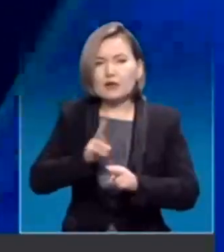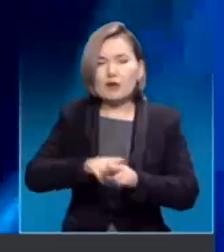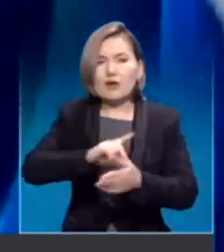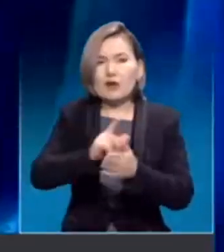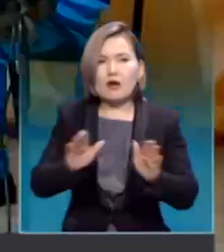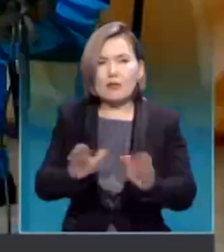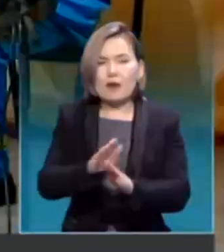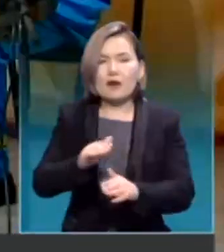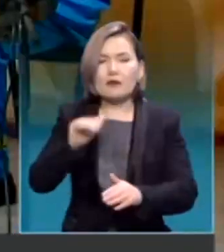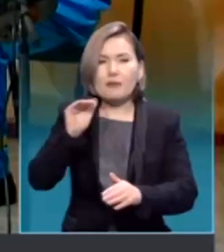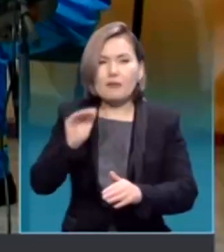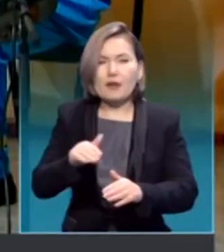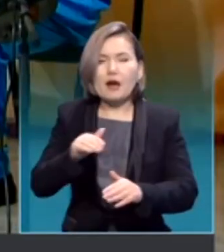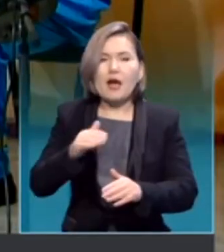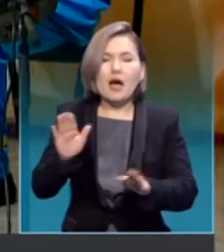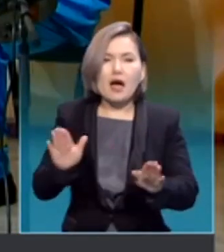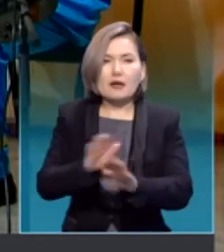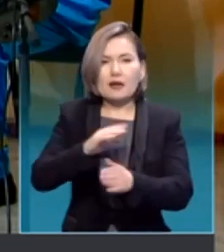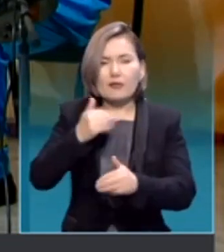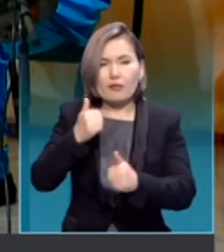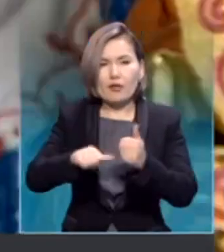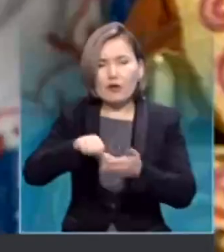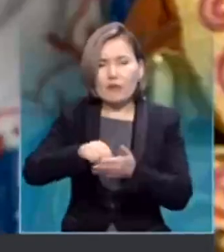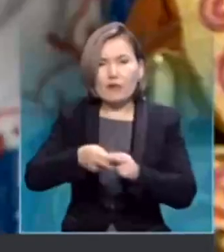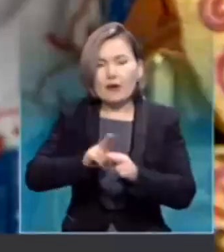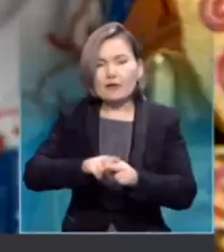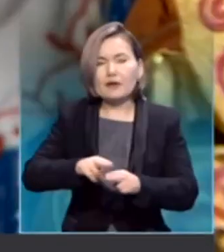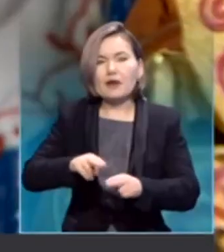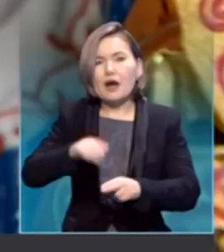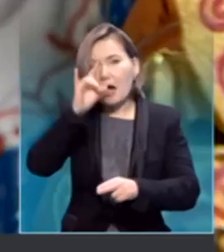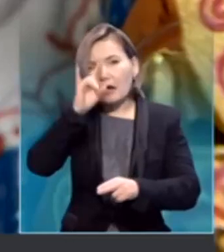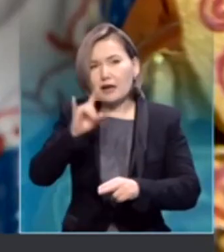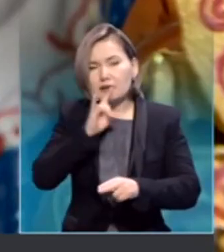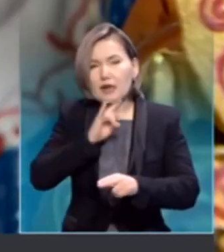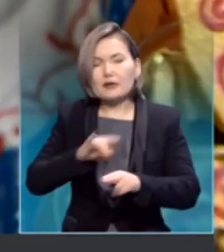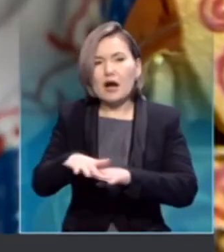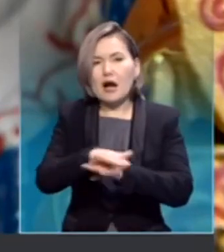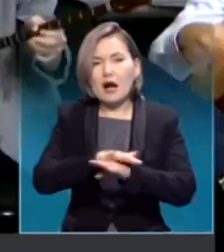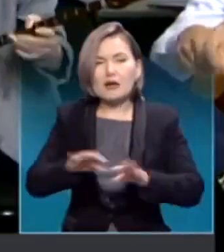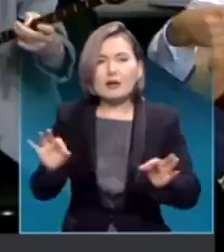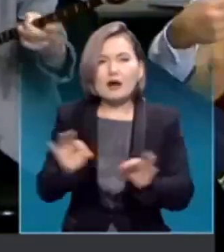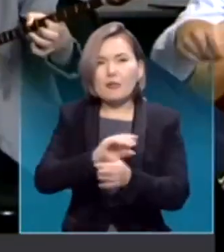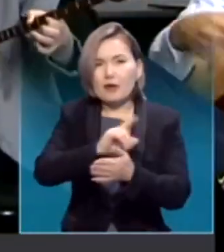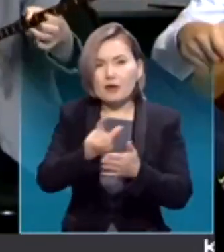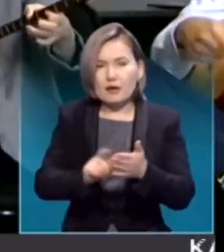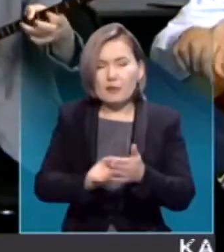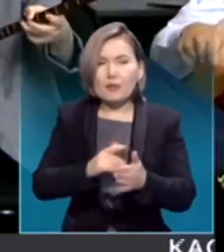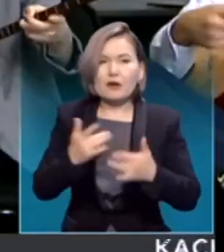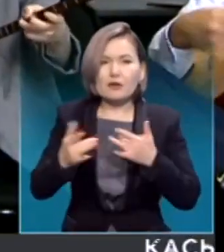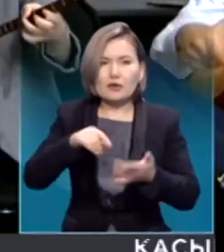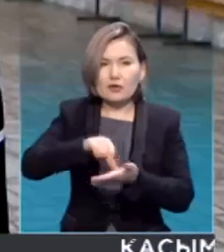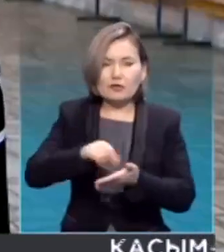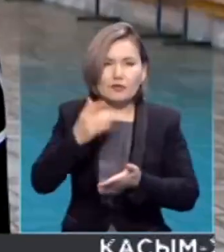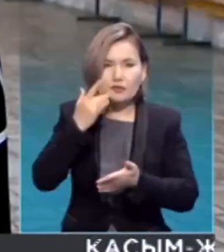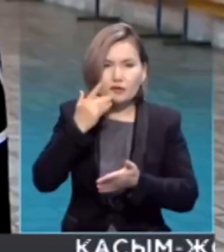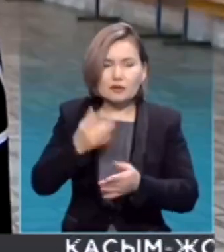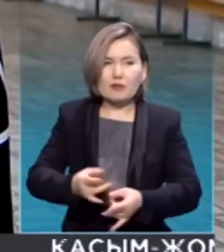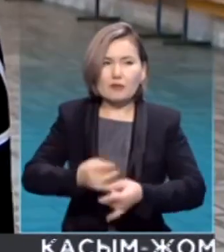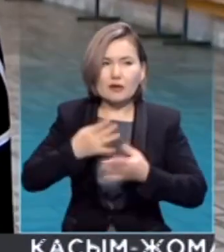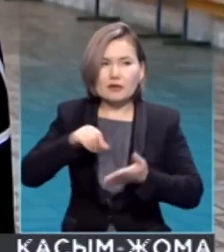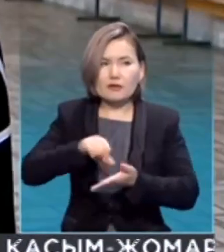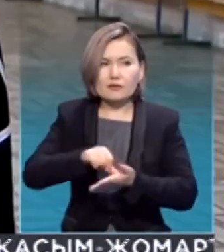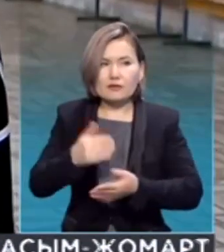жиі өтіп тұрады. Қазақтың ғұрыптық өлең жырларынан бастап, әйгілі халық композиторлары шығармалары ай сайын дәстүрлі концерттерде шырқалады.